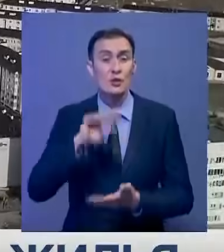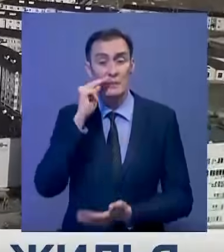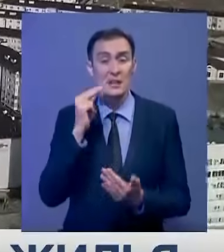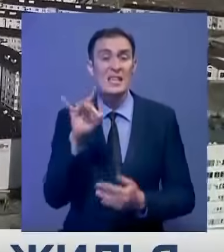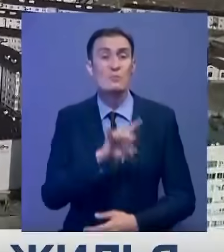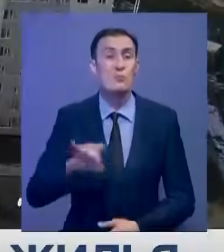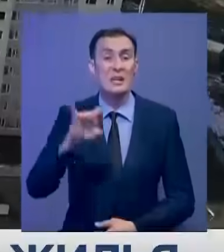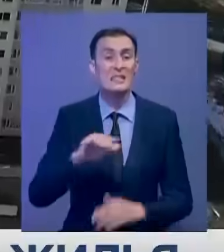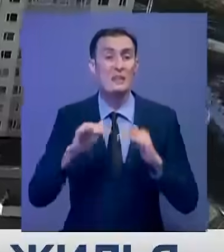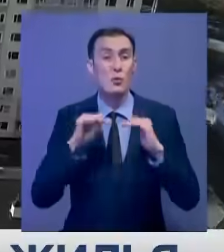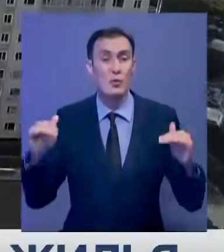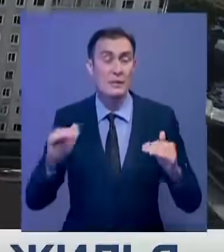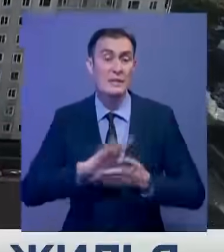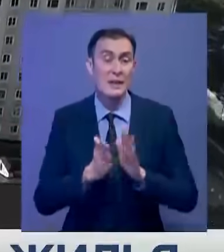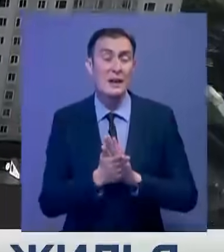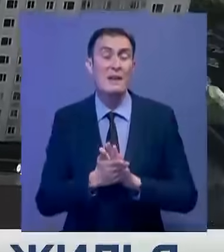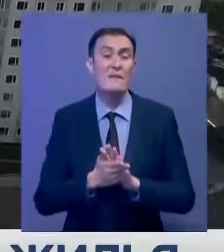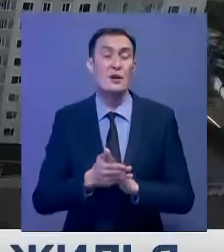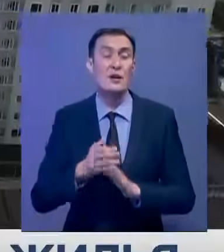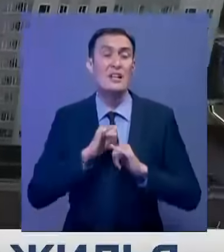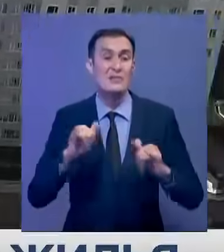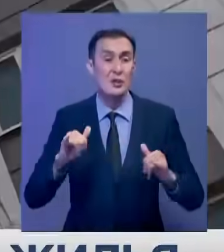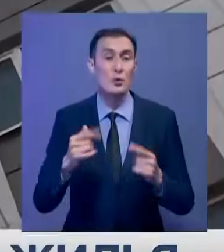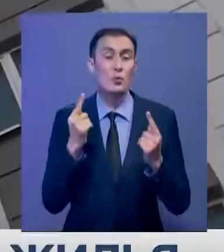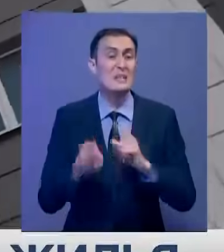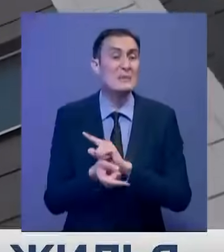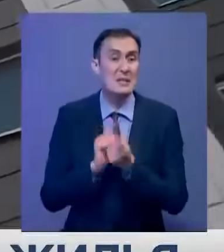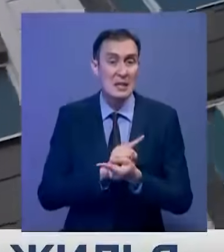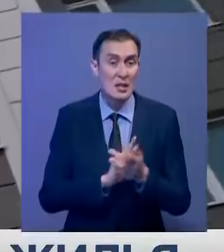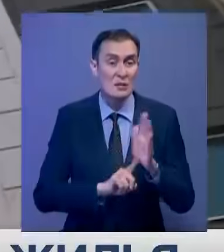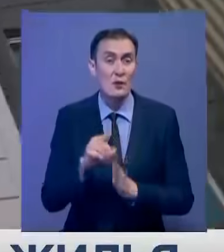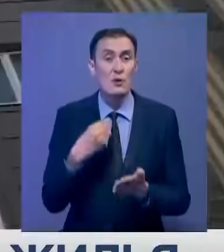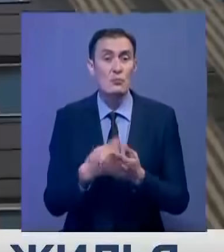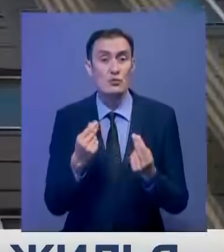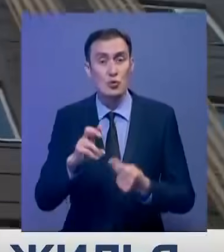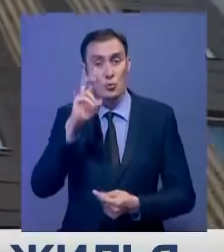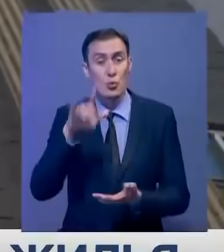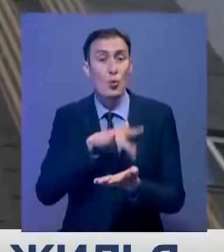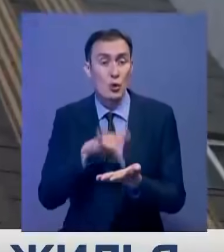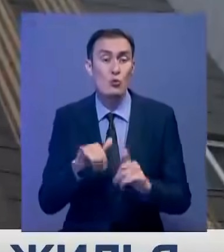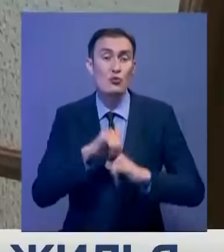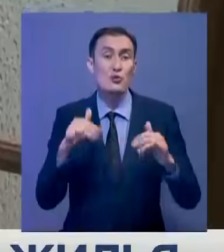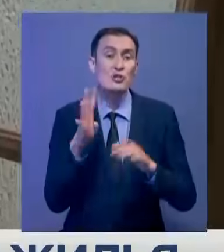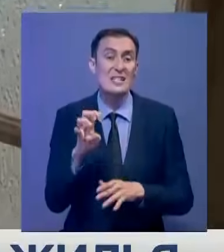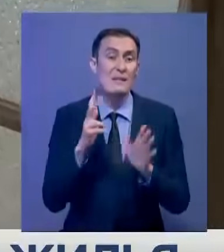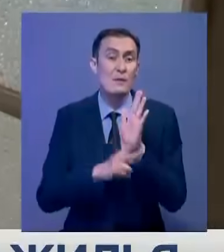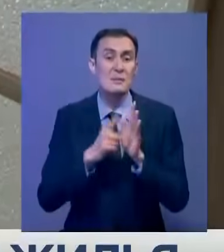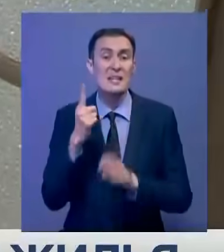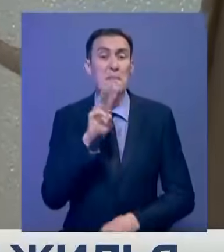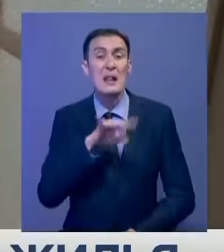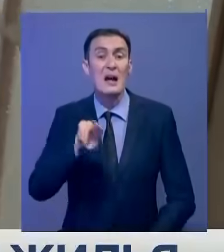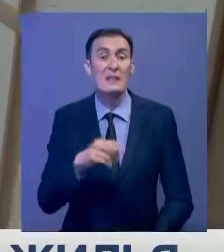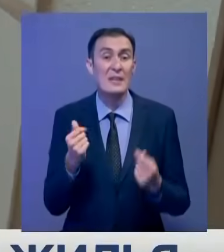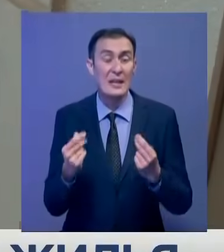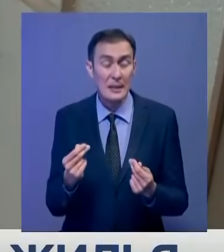города республиканского значения в социально-экономическом развитии большие изменения. Бюджет города вырос до 481